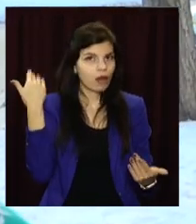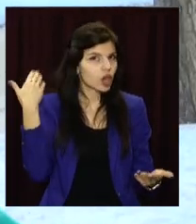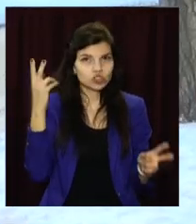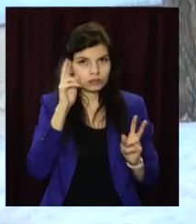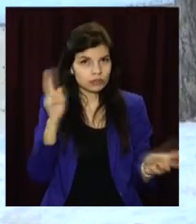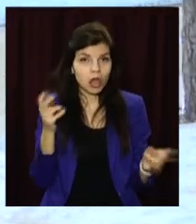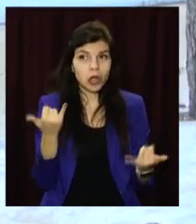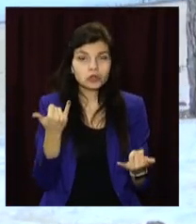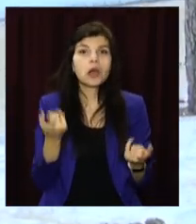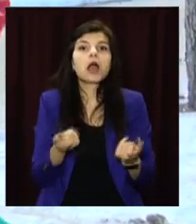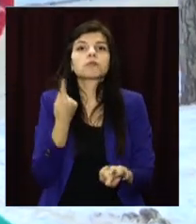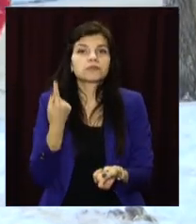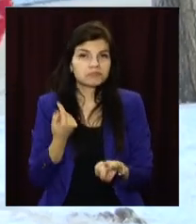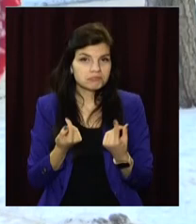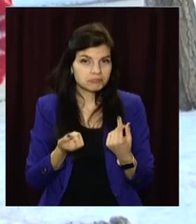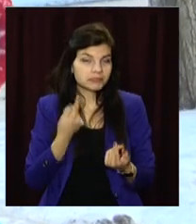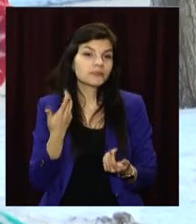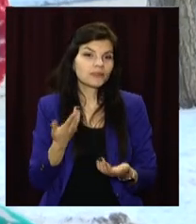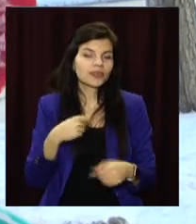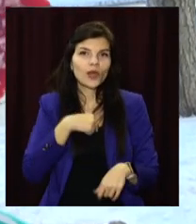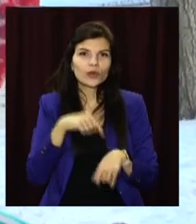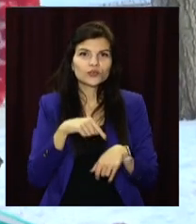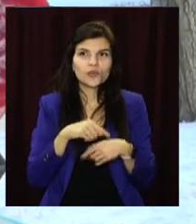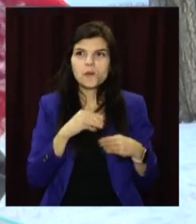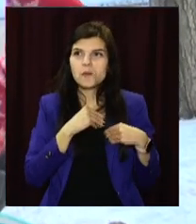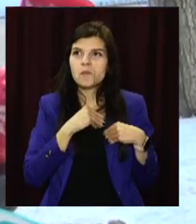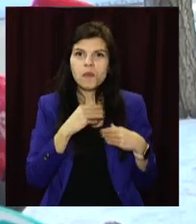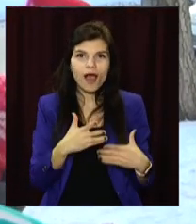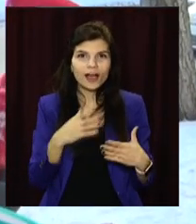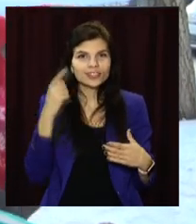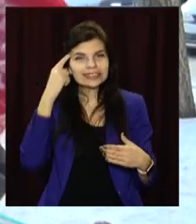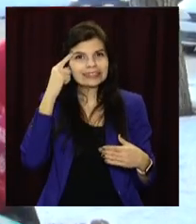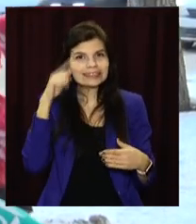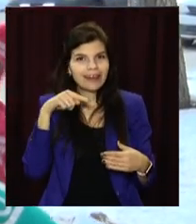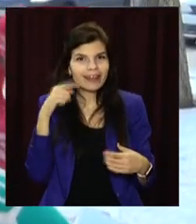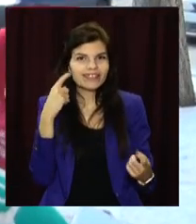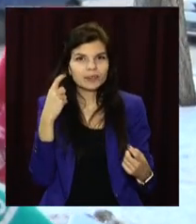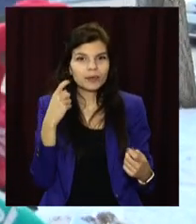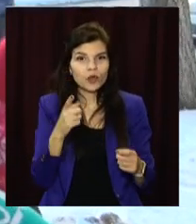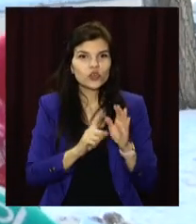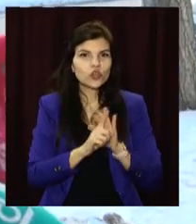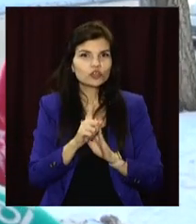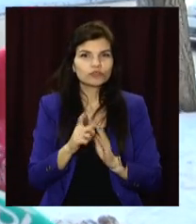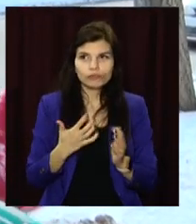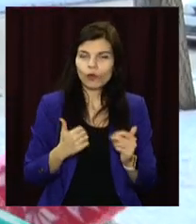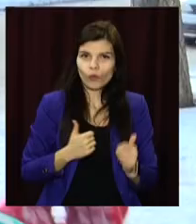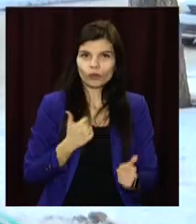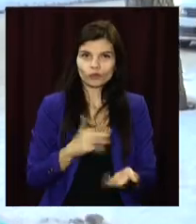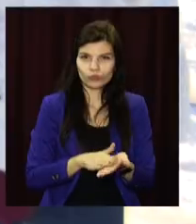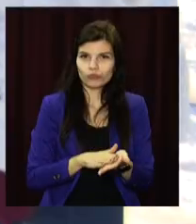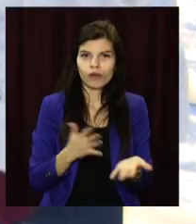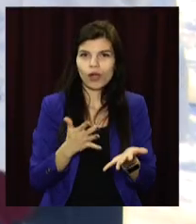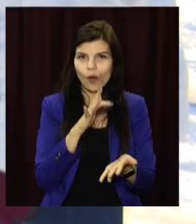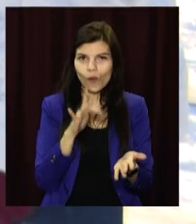И, ну, это, во-первых, как-то обогащает, ну, тебя, и, ну, начинаешь, ну, гордиться реально, какой город, с какой